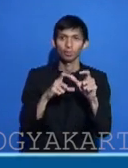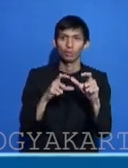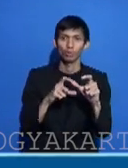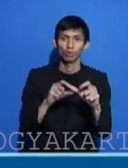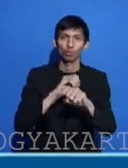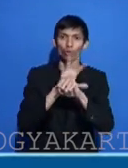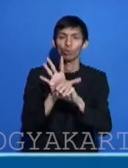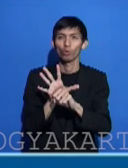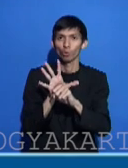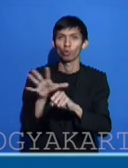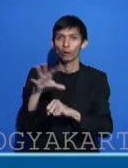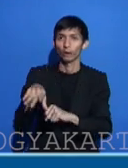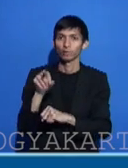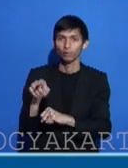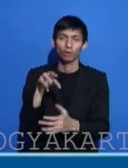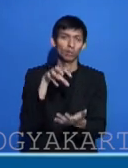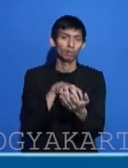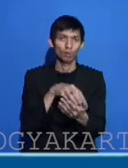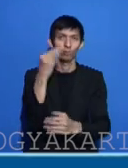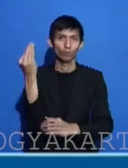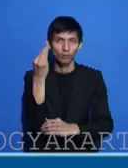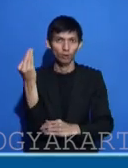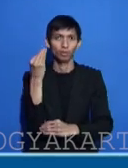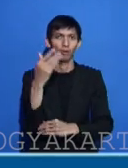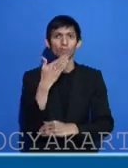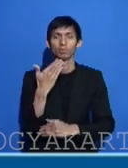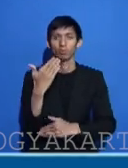papan meniko menceritakan satu galeng Parade